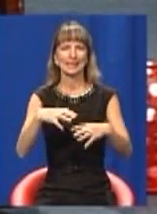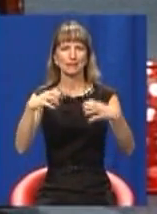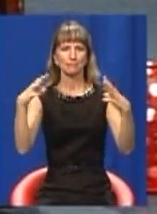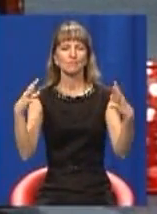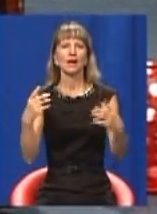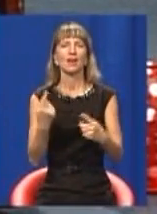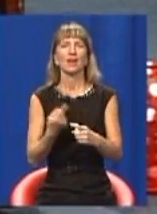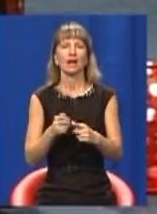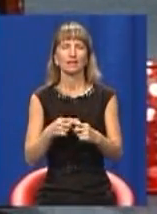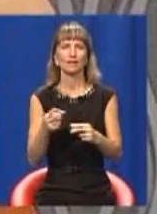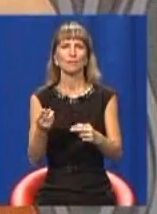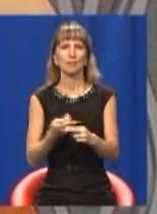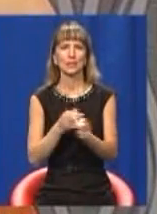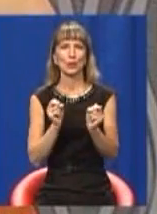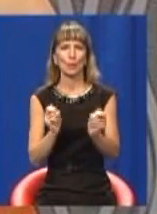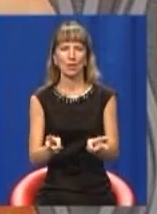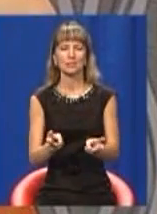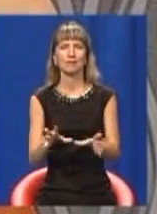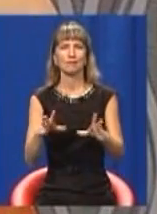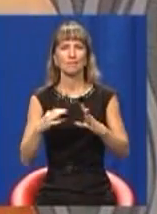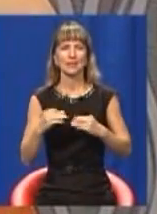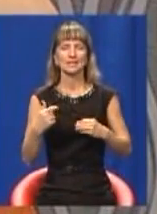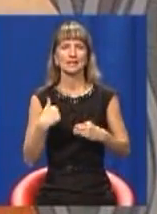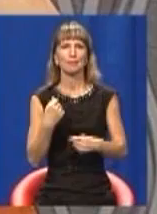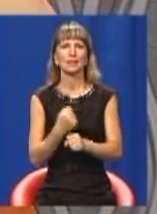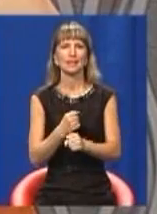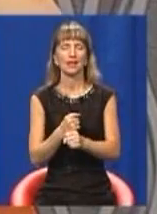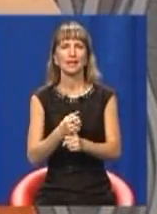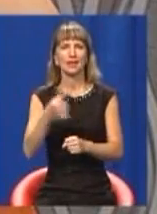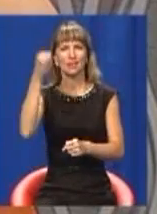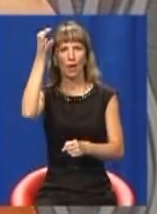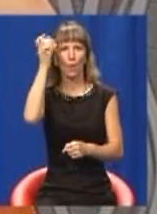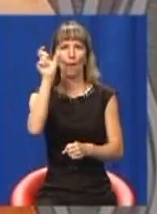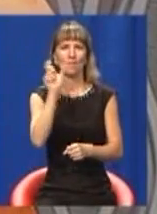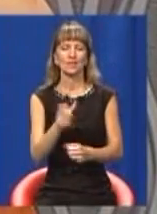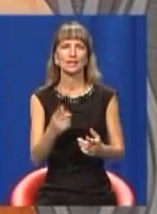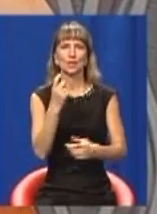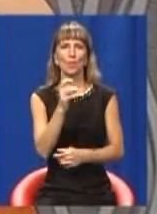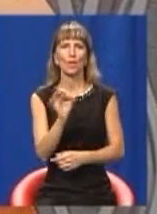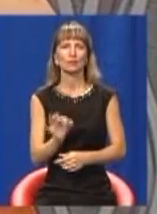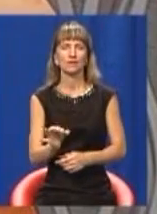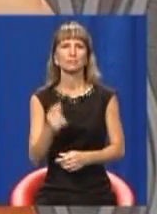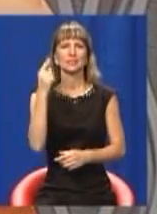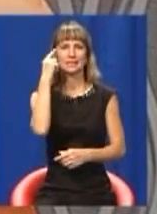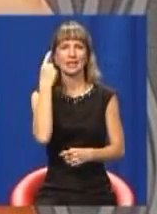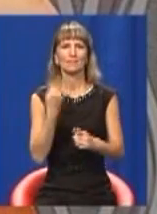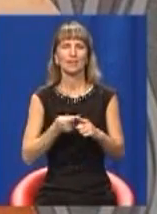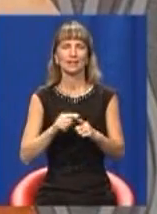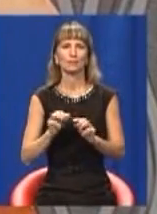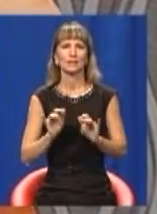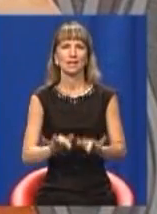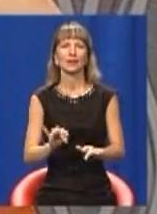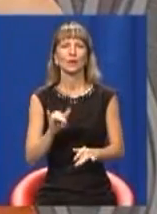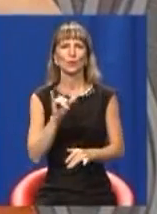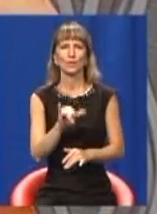все, в принципі, у нас безпечно відбувається, тому що разом з нами її робить зазвичай якийсь науковець, який 100% розбирається у цій справі, і в нього